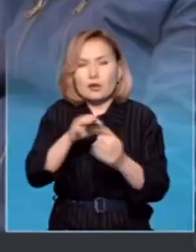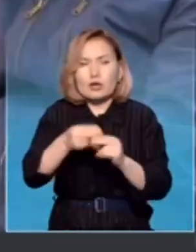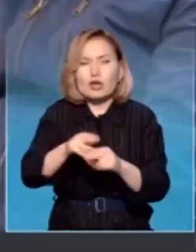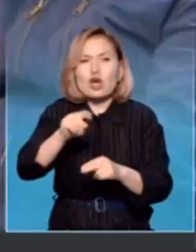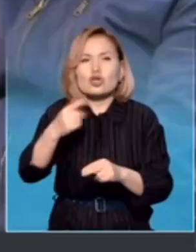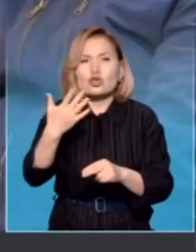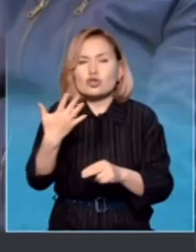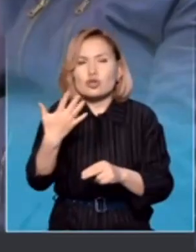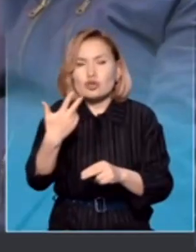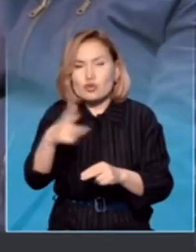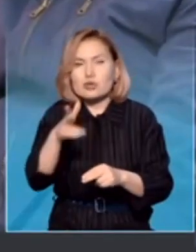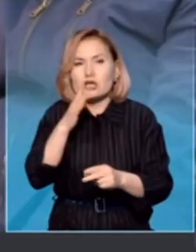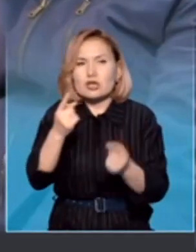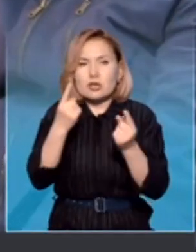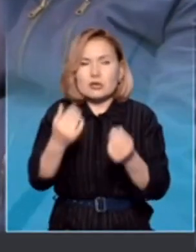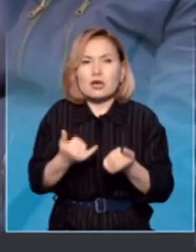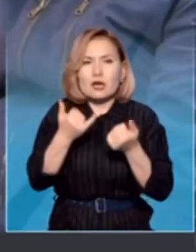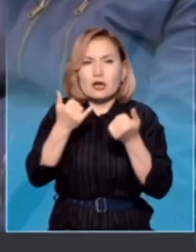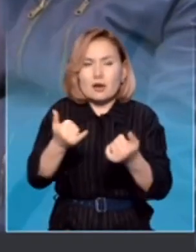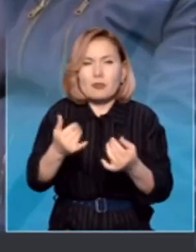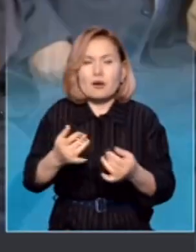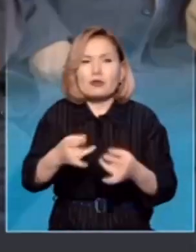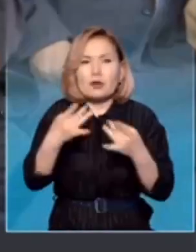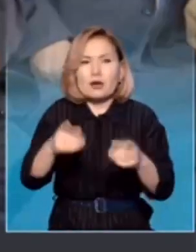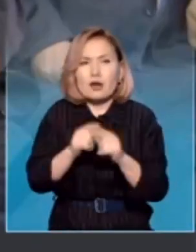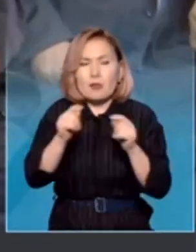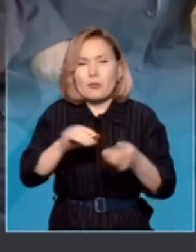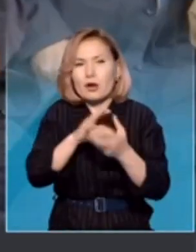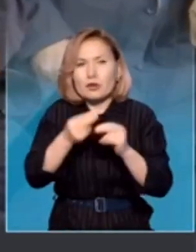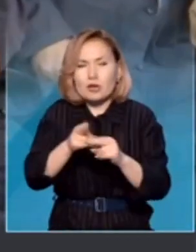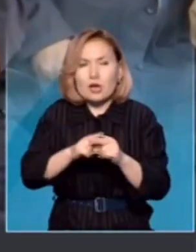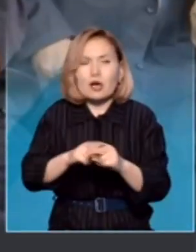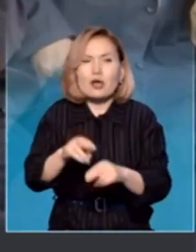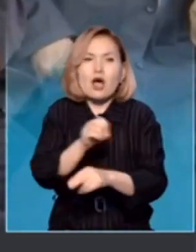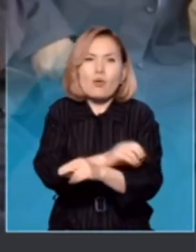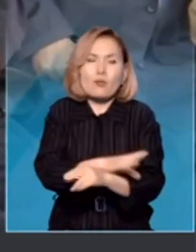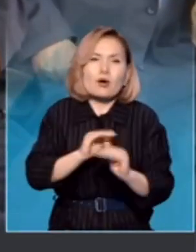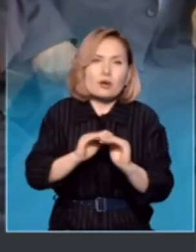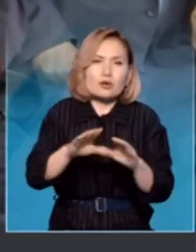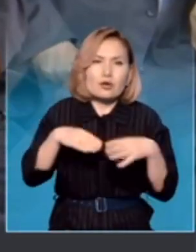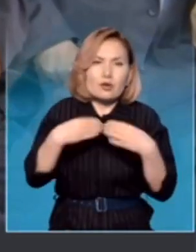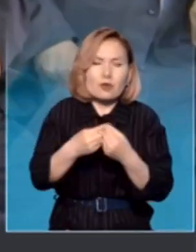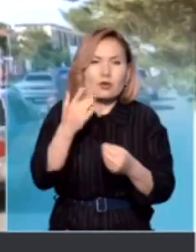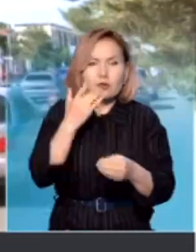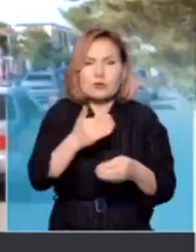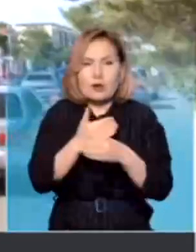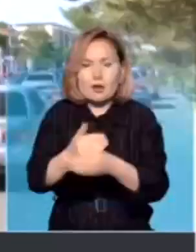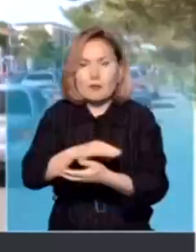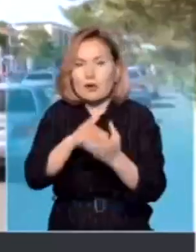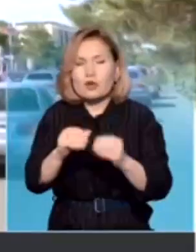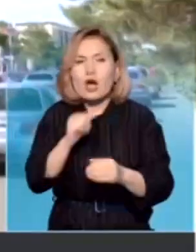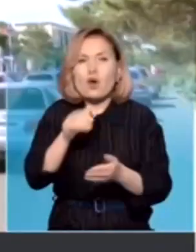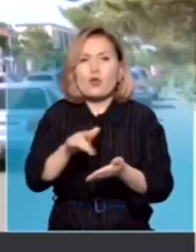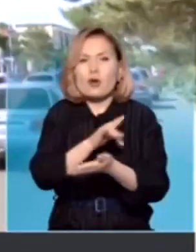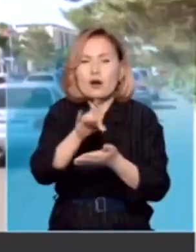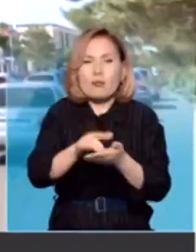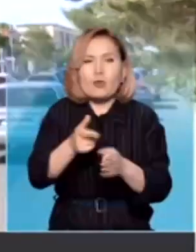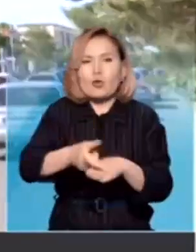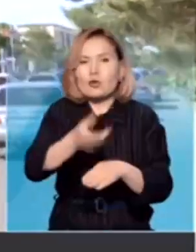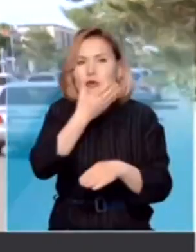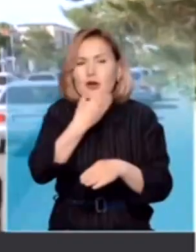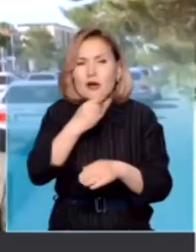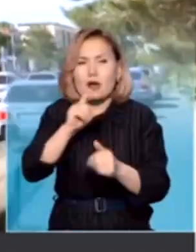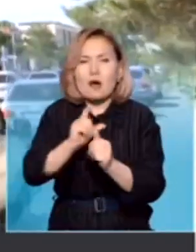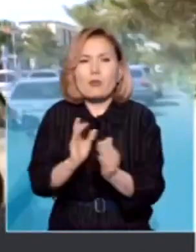130 жылдығын атап өтпекші. Құран жарысы ұйымдастырылып, мұқтаж отбасыларға көмек көрсетіледі. Жалпы Қостанай қаласында сәулет